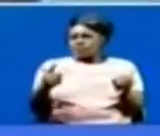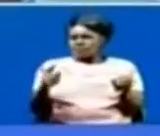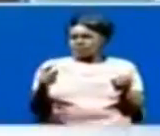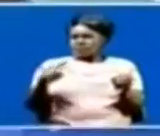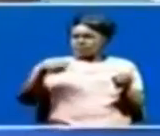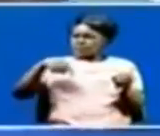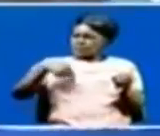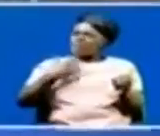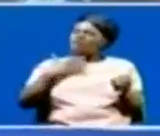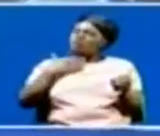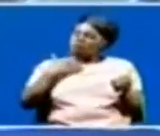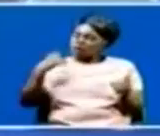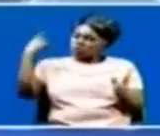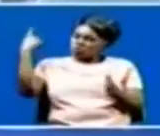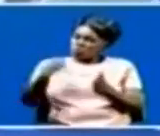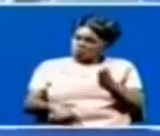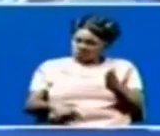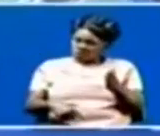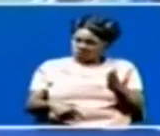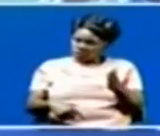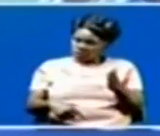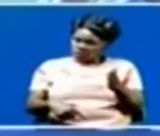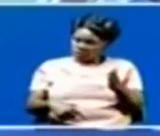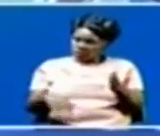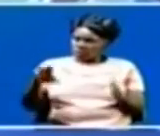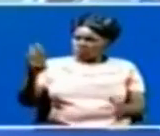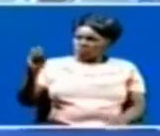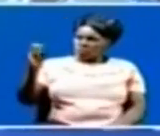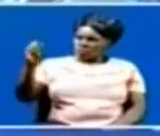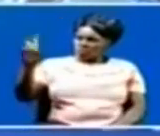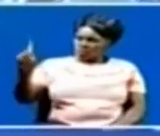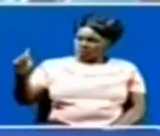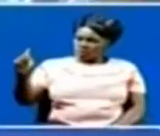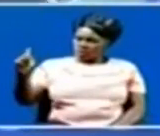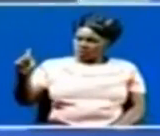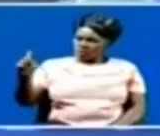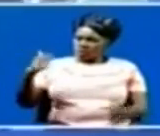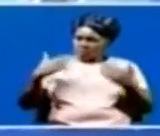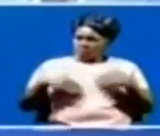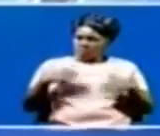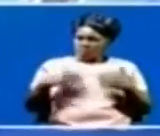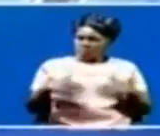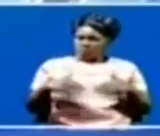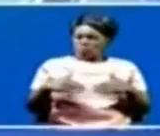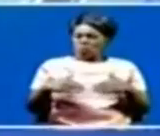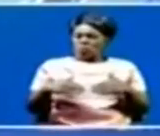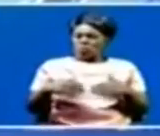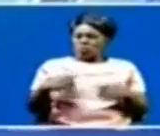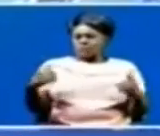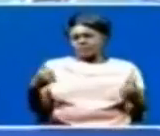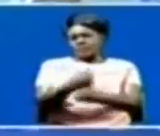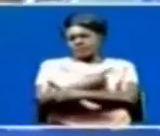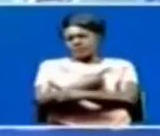tulikuwa tunataka Bomet. Kosikia wacha ni kueleza. People blew it out of proportion. We are